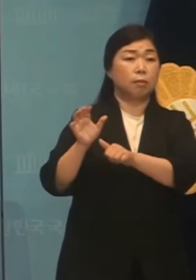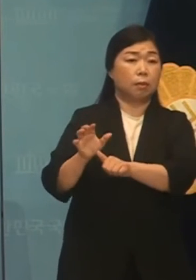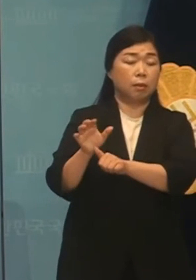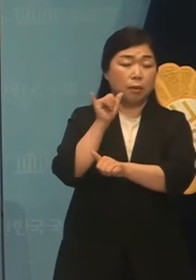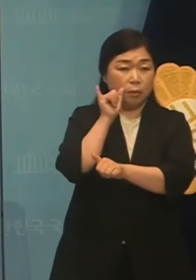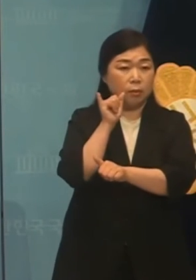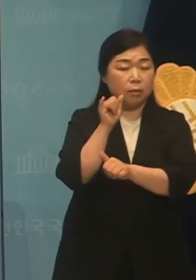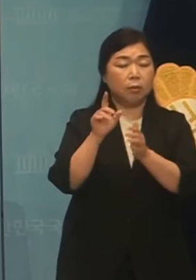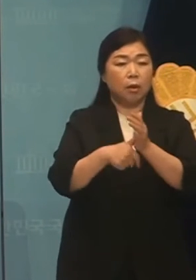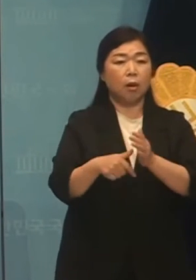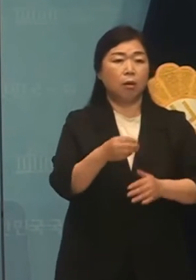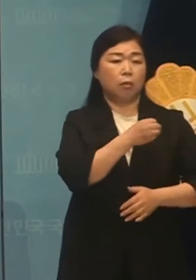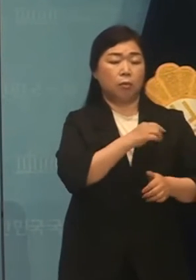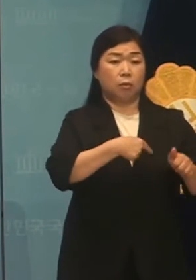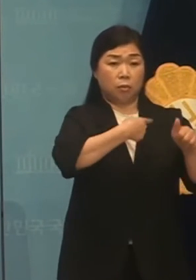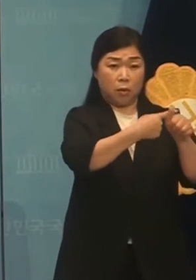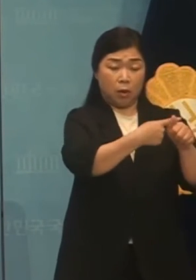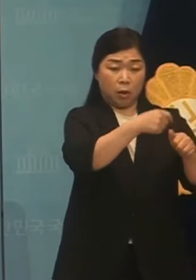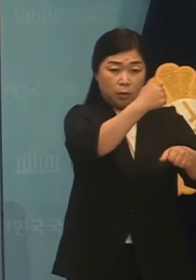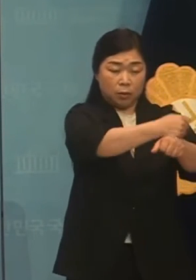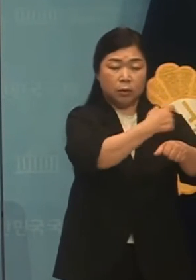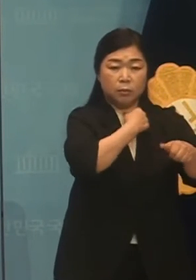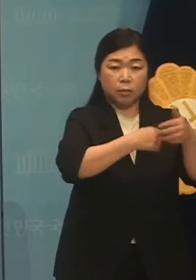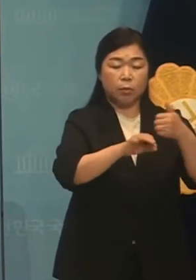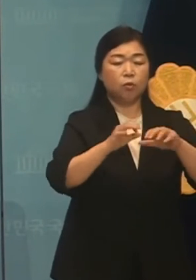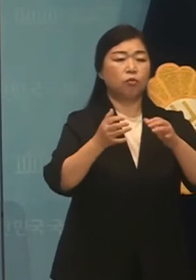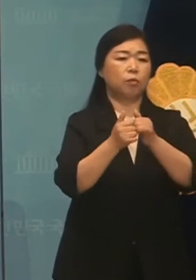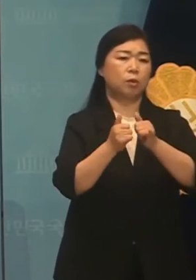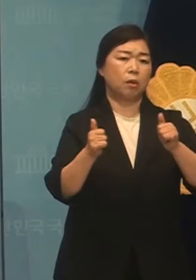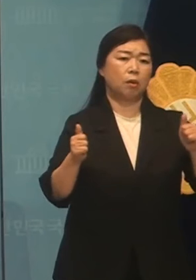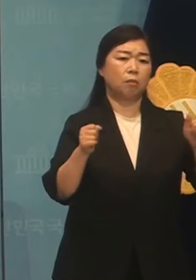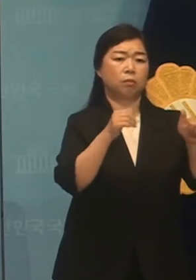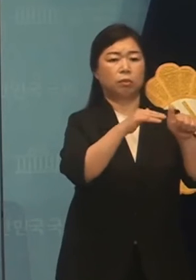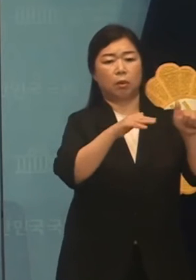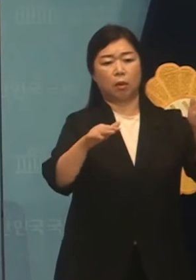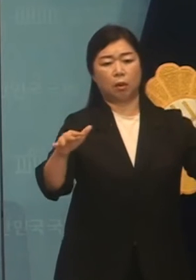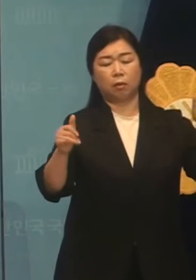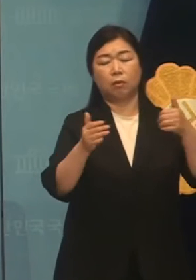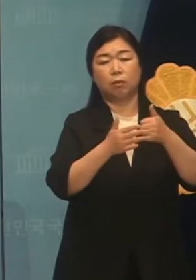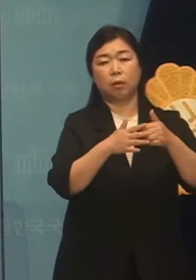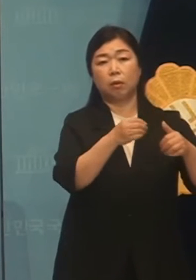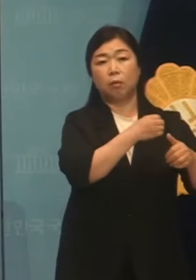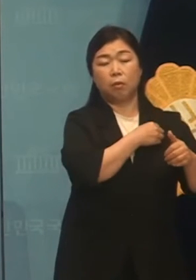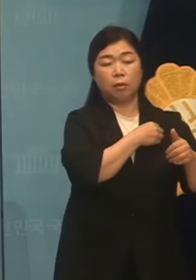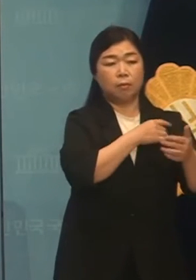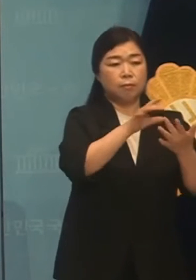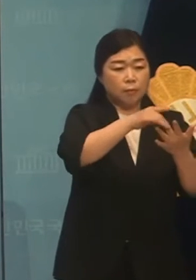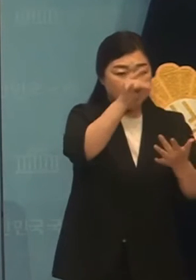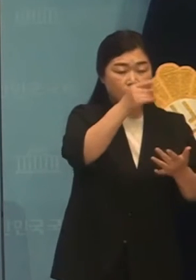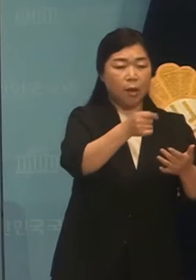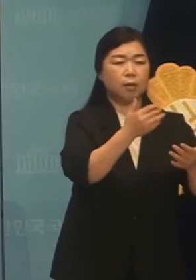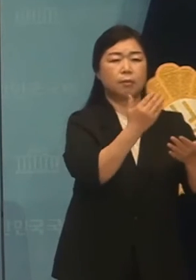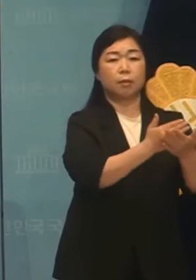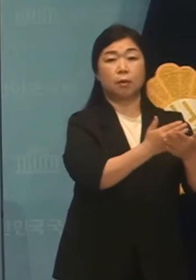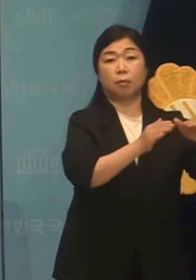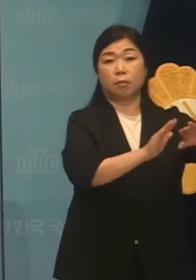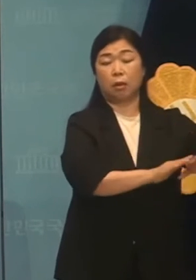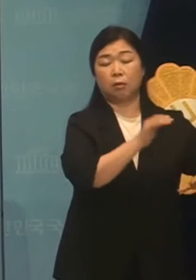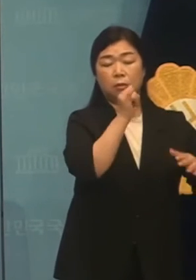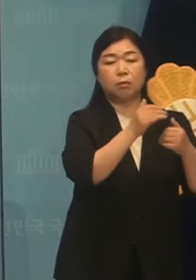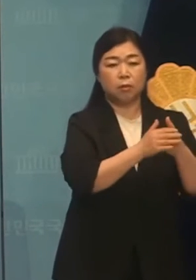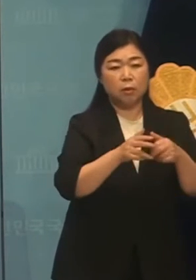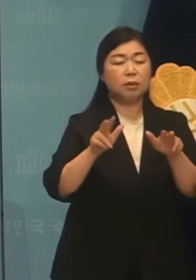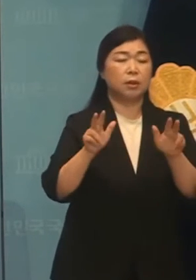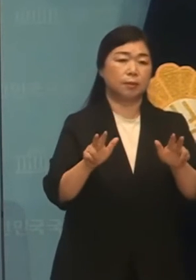당원들이 의사결정 과정에 참여하면 국민들로부터 멀어지니 이 당원의 의사결정은 철저히 배제해야 된다면서